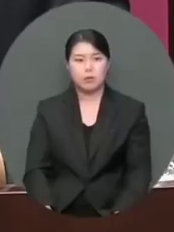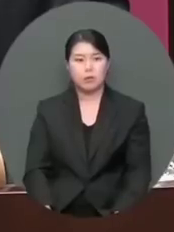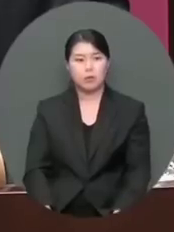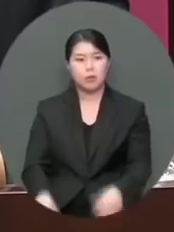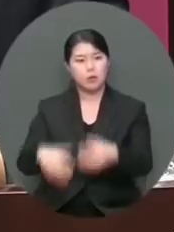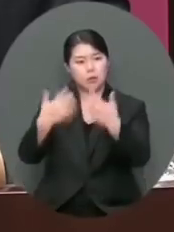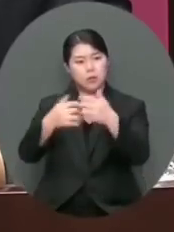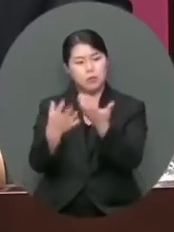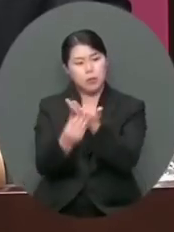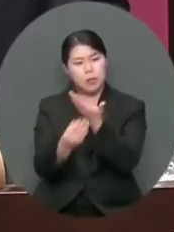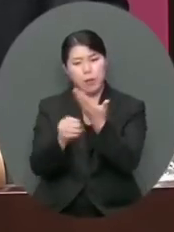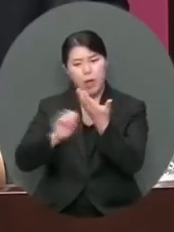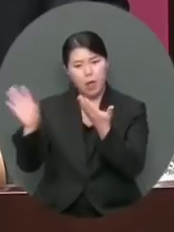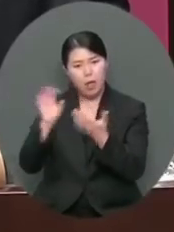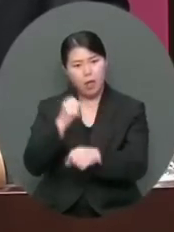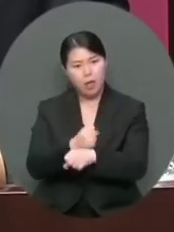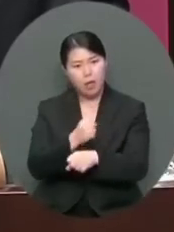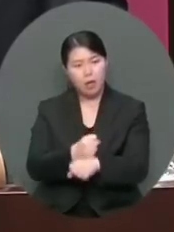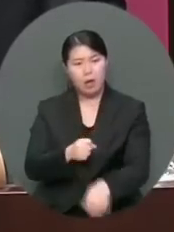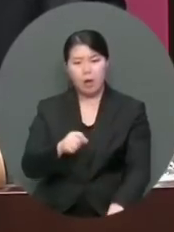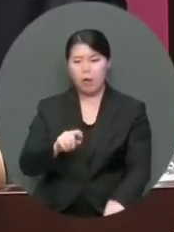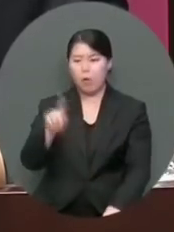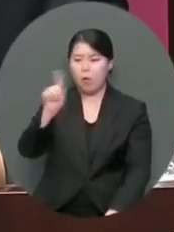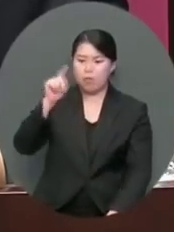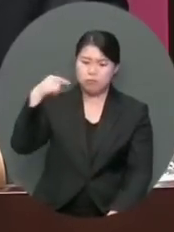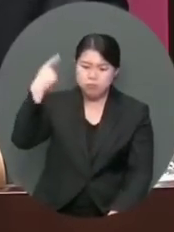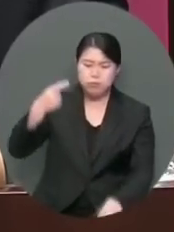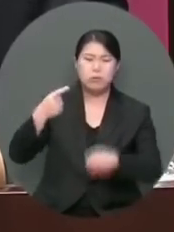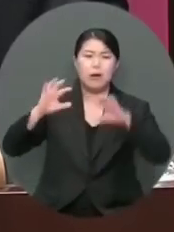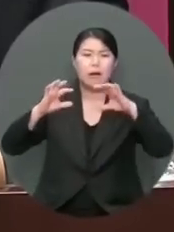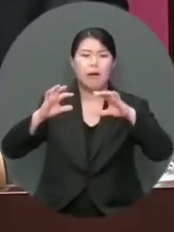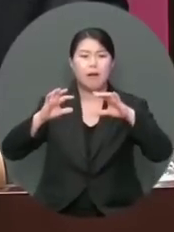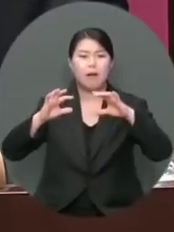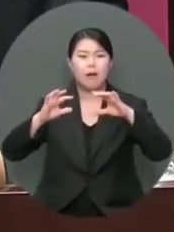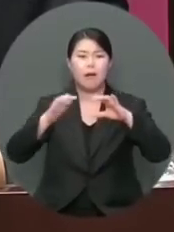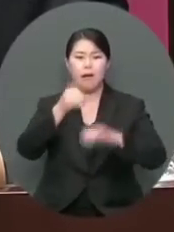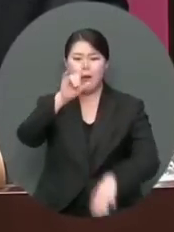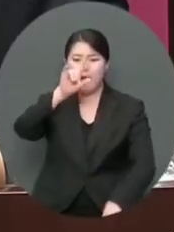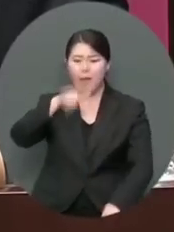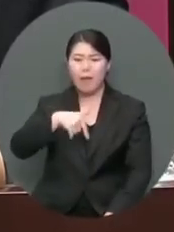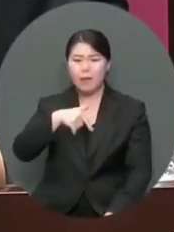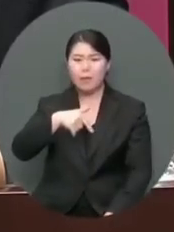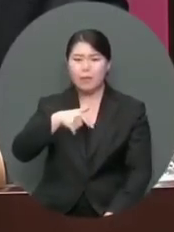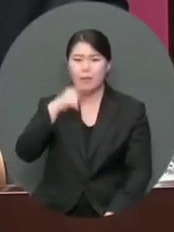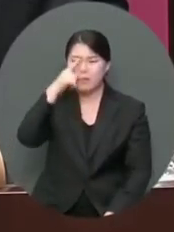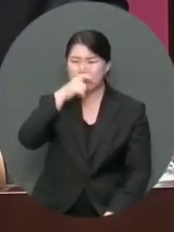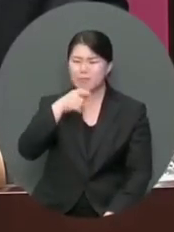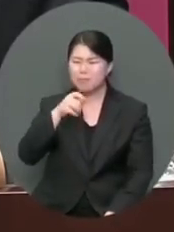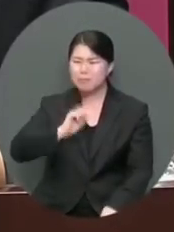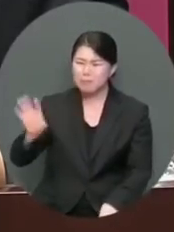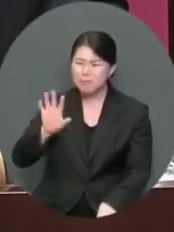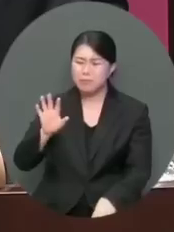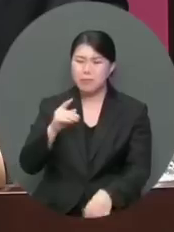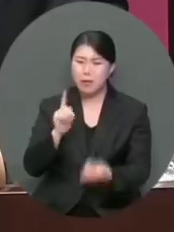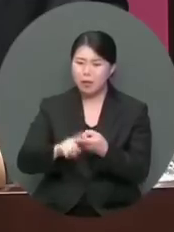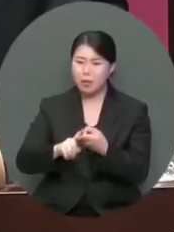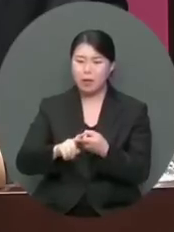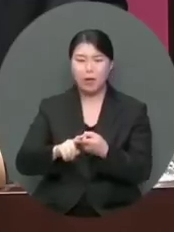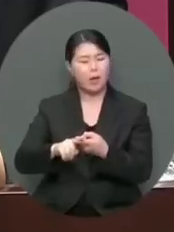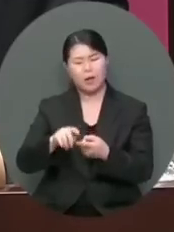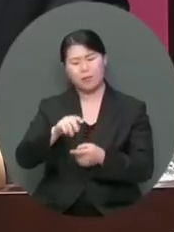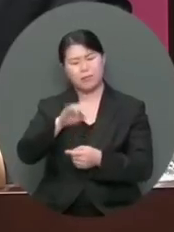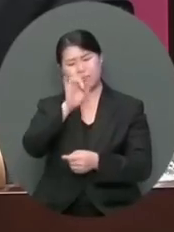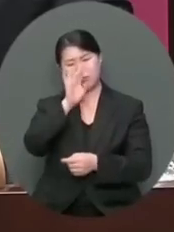처리를 해서 방류했겠죠. 어떤 미친 국가가 핵 폐기물을 그대로 방류합니까? 그건 있을 수가 없는